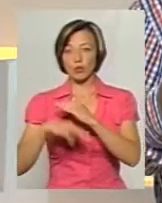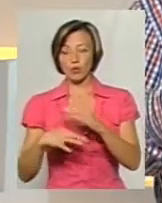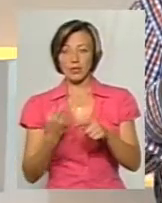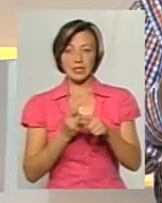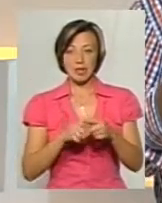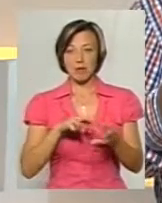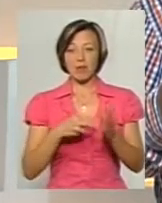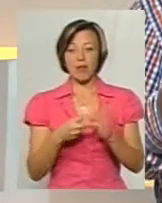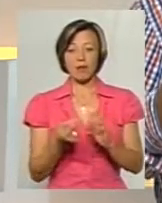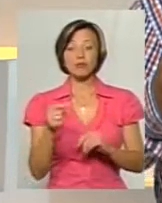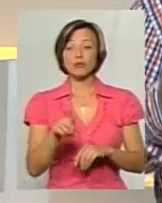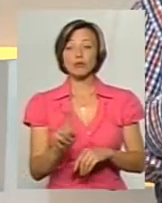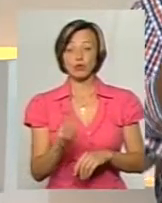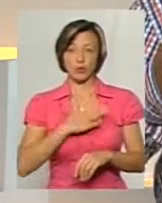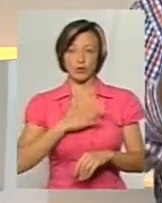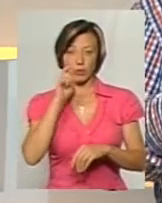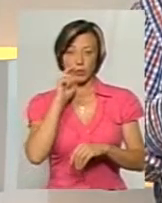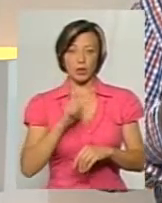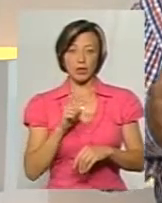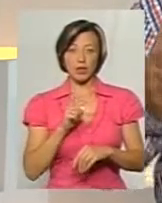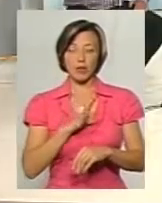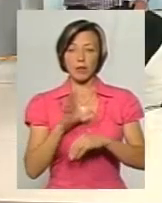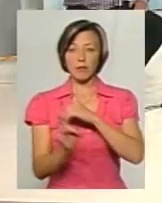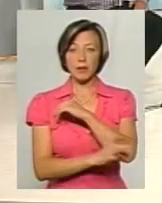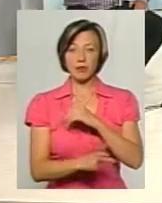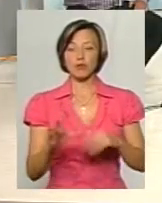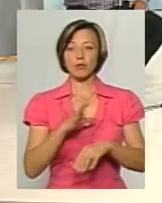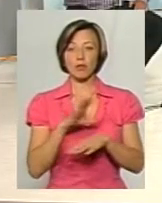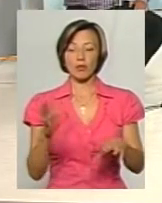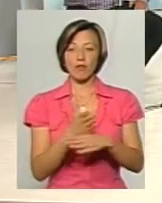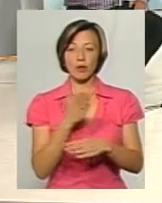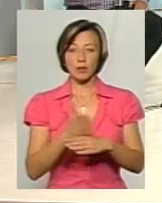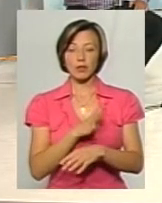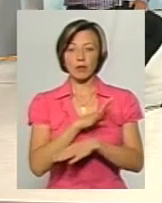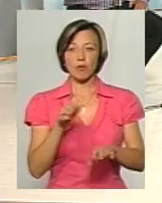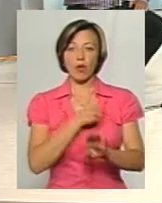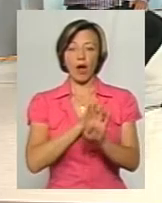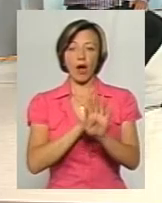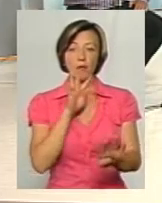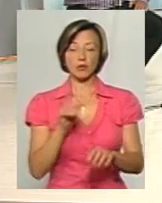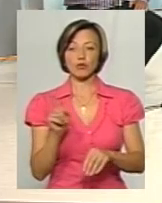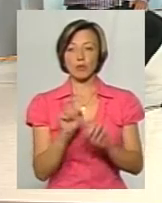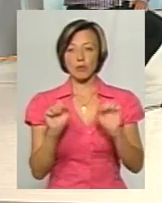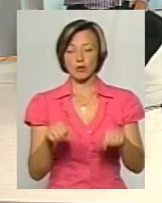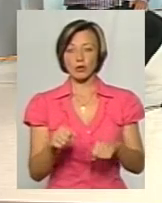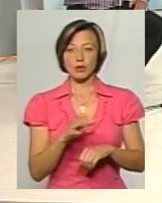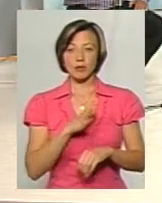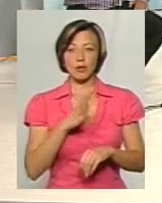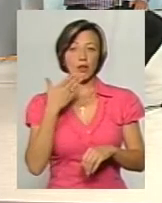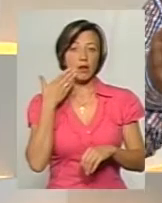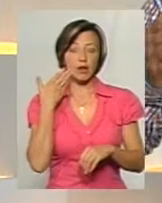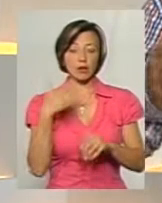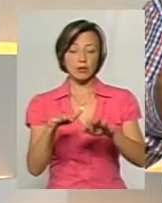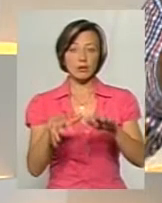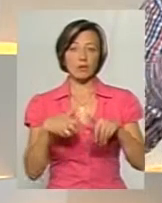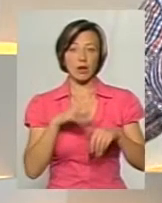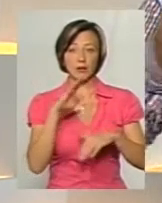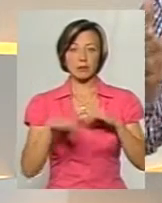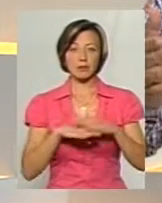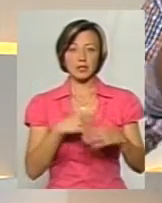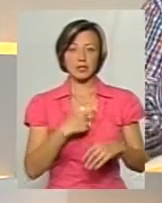план зводиться до того, щоб наша Україна була бідною, щоб не було виробництва, щоб не було армії, щоб можна було легенько забрати під